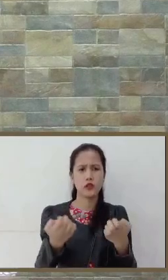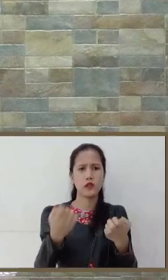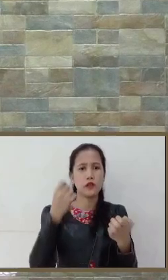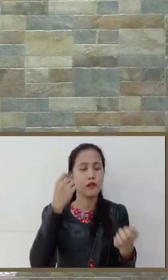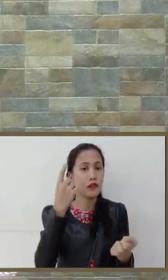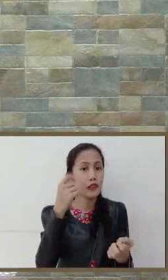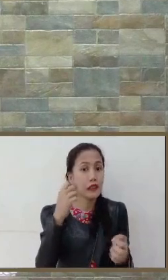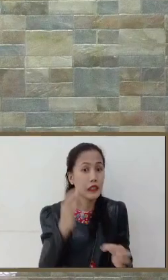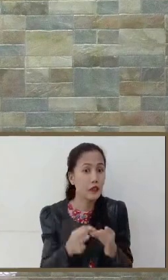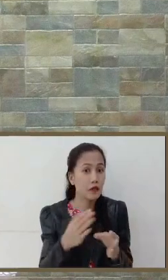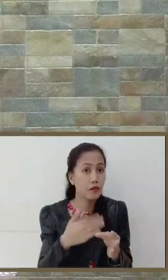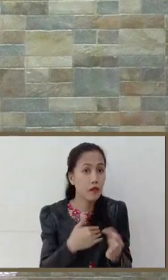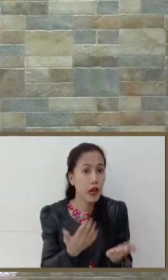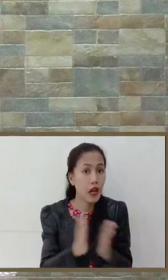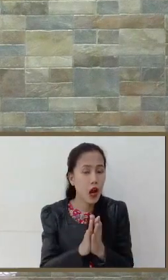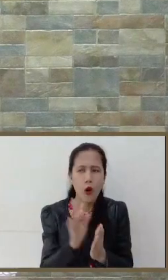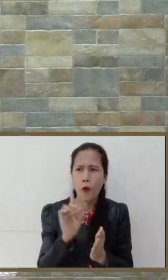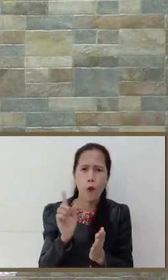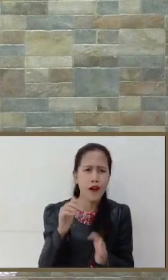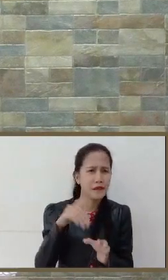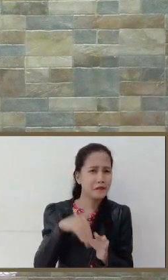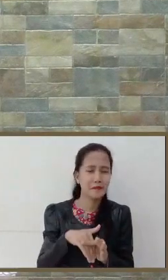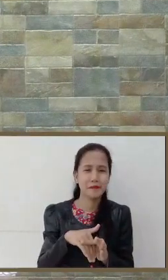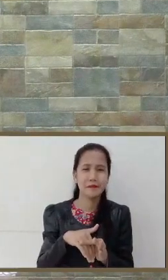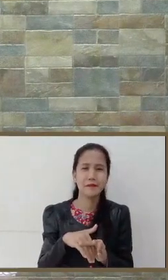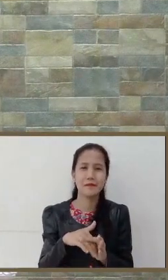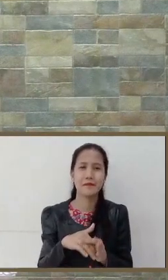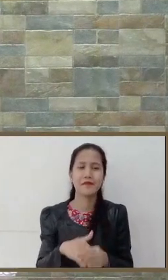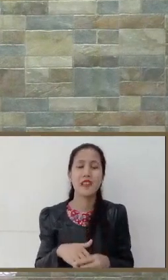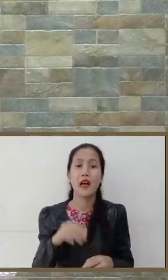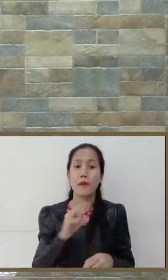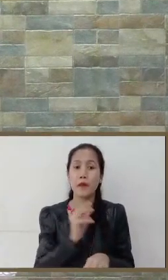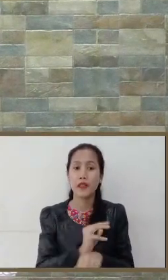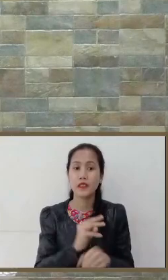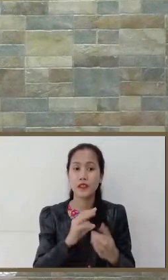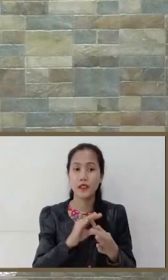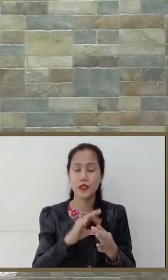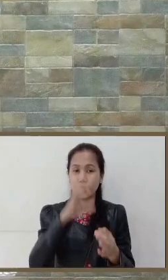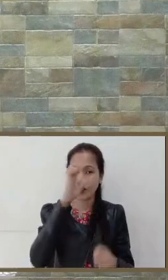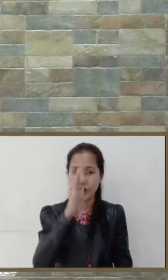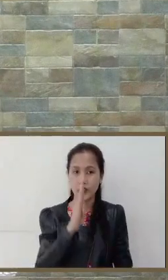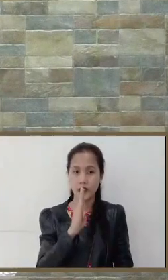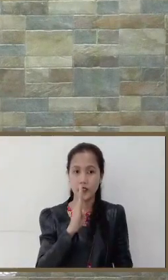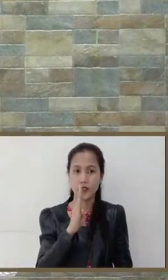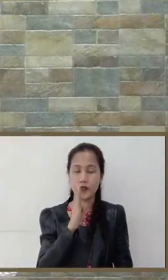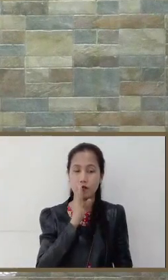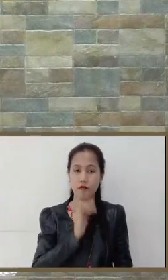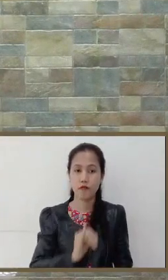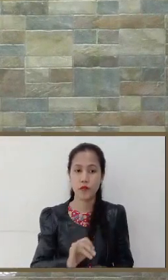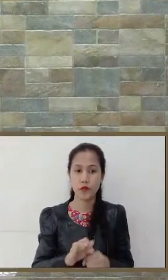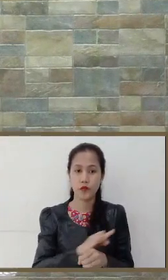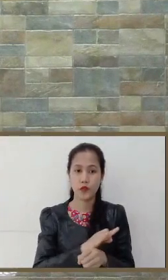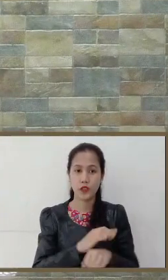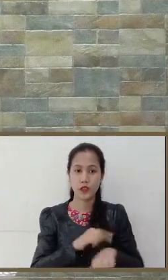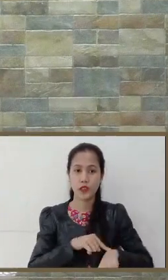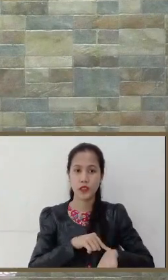kung ako tatanungin kung ano meron sa gawain ng Panginoon, kung ano meron sa gawain ng Panginoon,